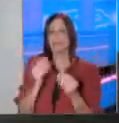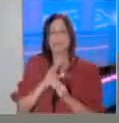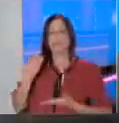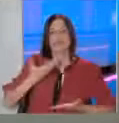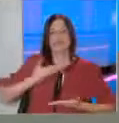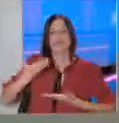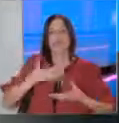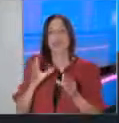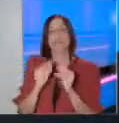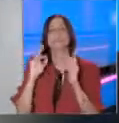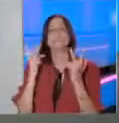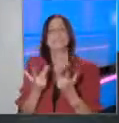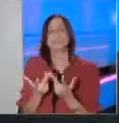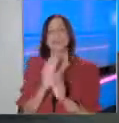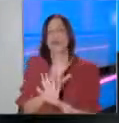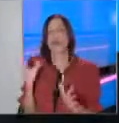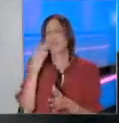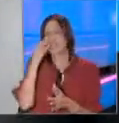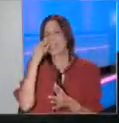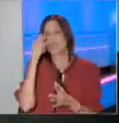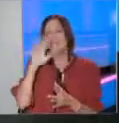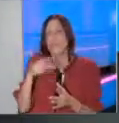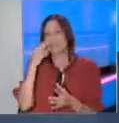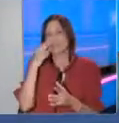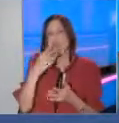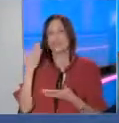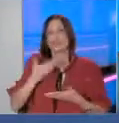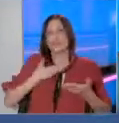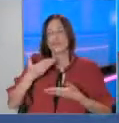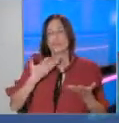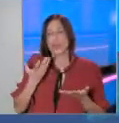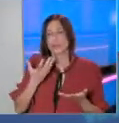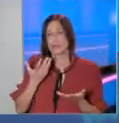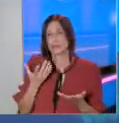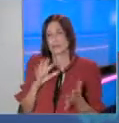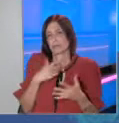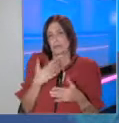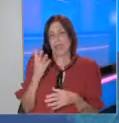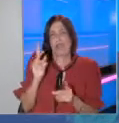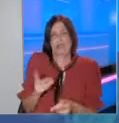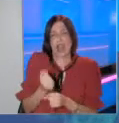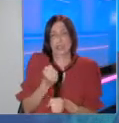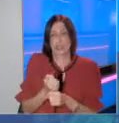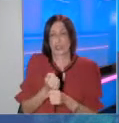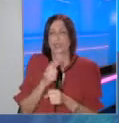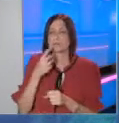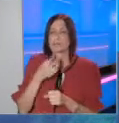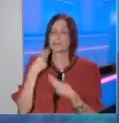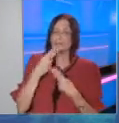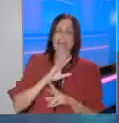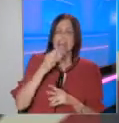פעולה עם הציבור, אפילו לא ניסיון לשיתוף פעולה, אז לא, בסוף... מה אפשר לעשות? אין ניסיון